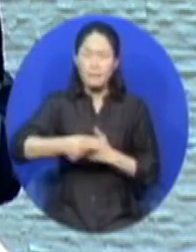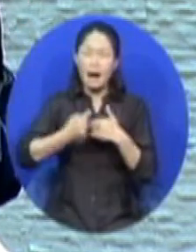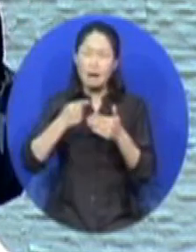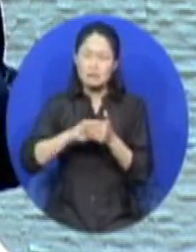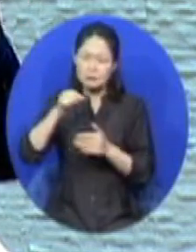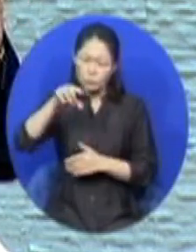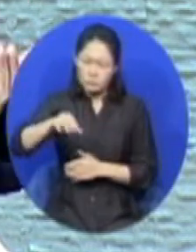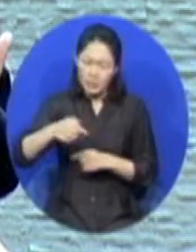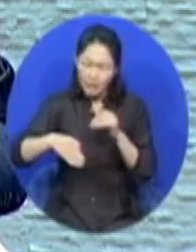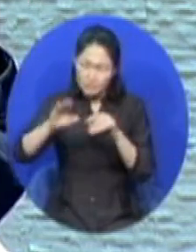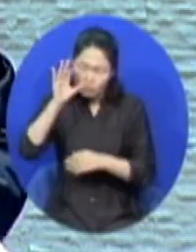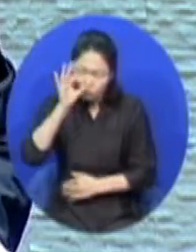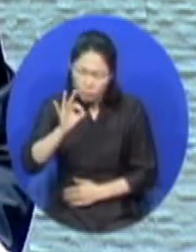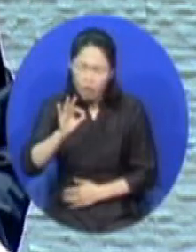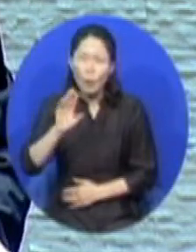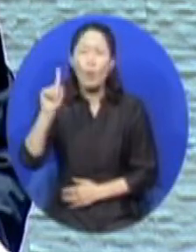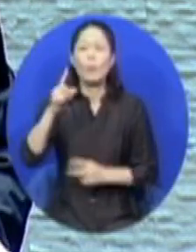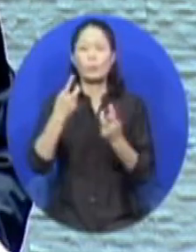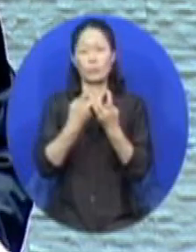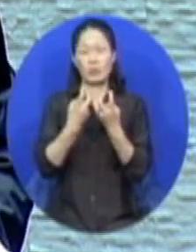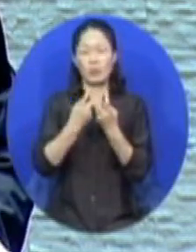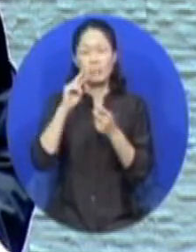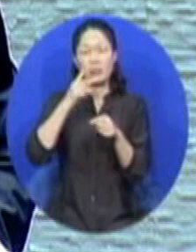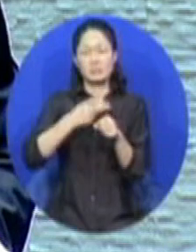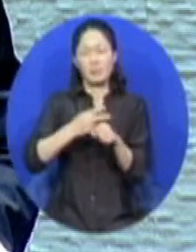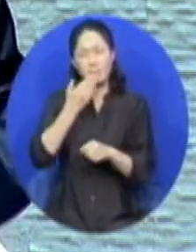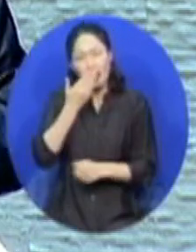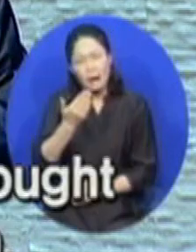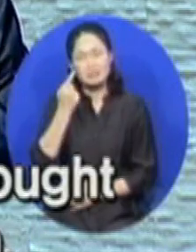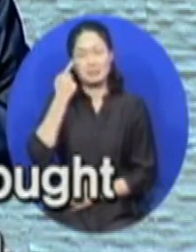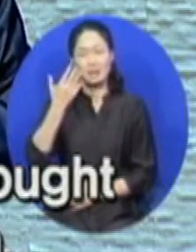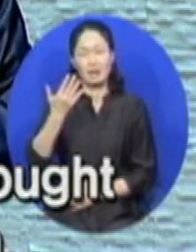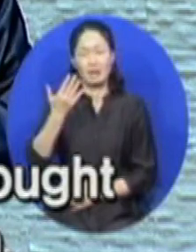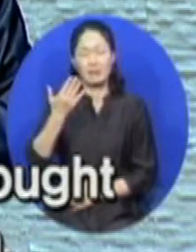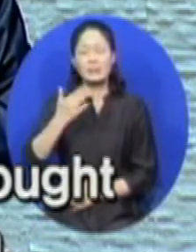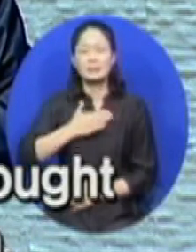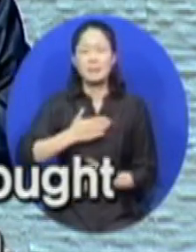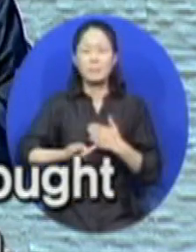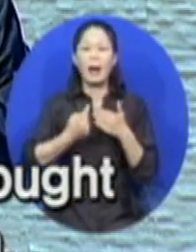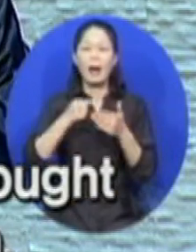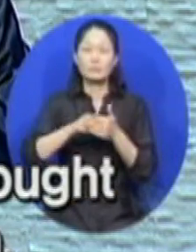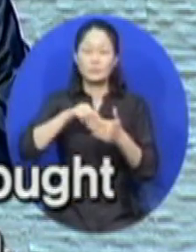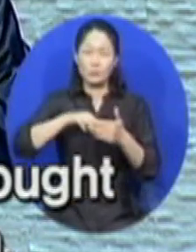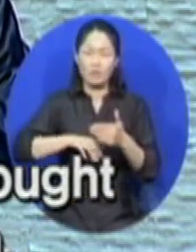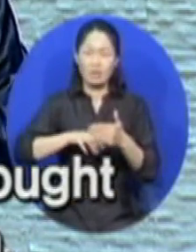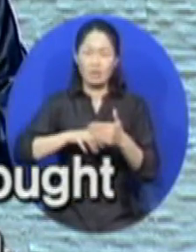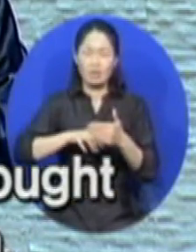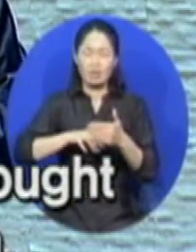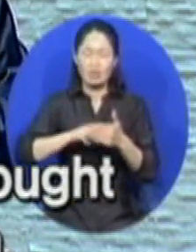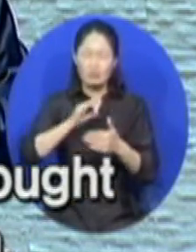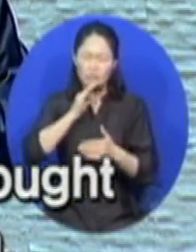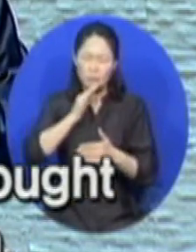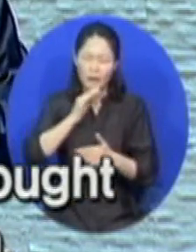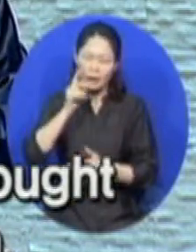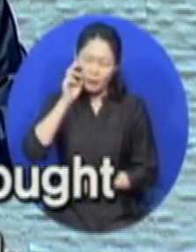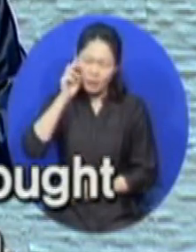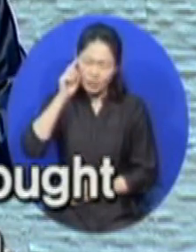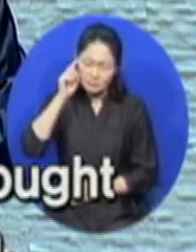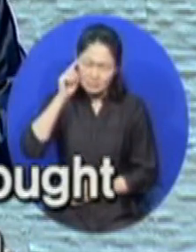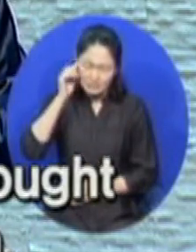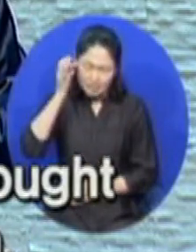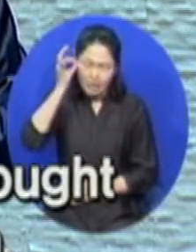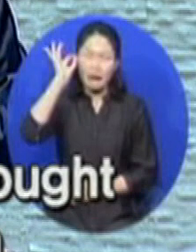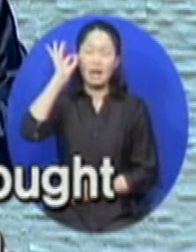소지 때 사도 바울은 어떻게 그렇게 했나 싶어요 제 마음에 아 스데반 집사 생각을 한